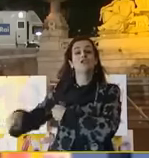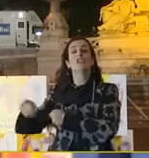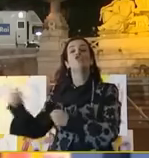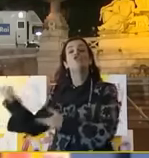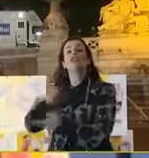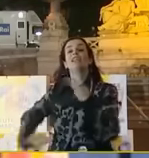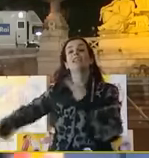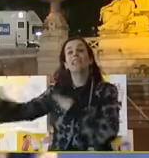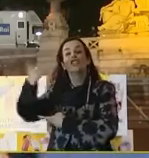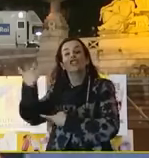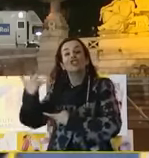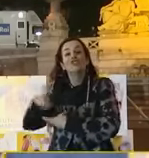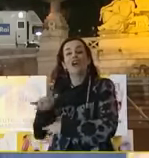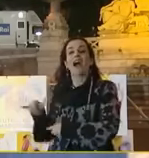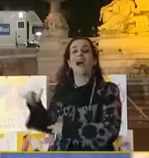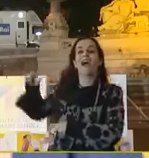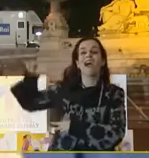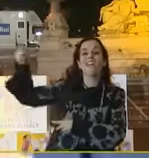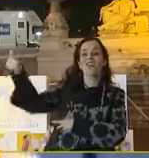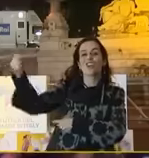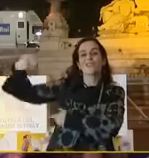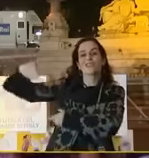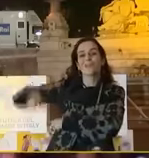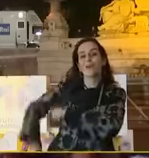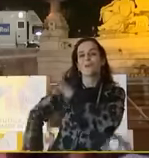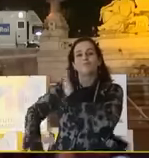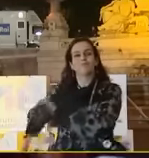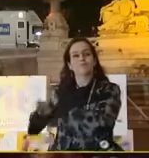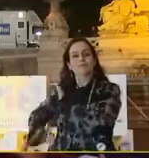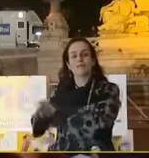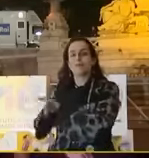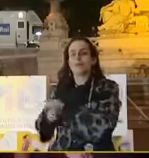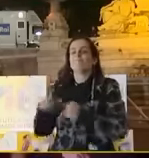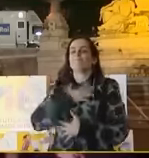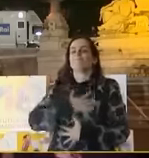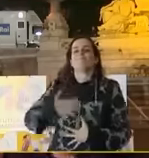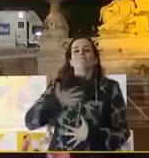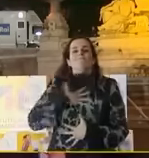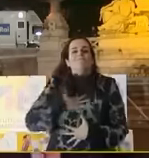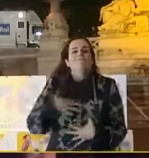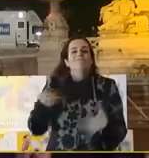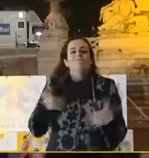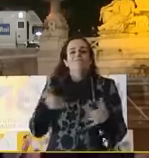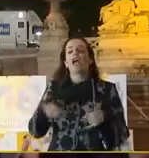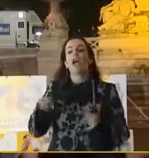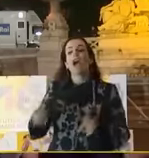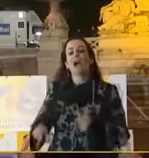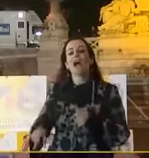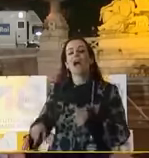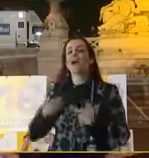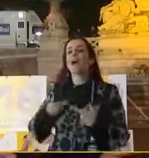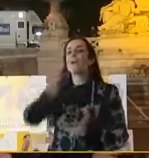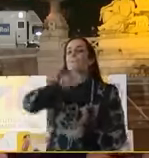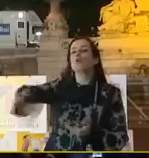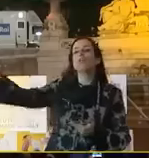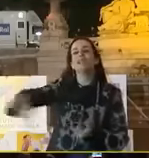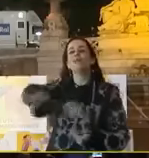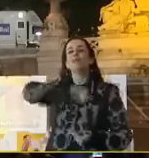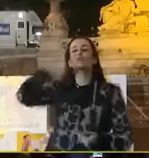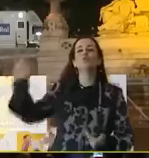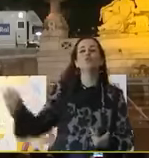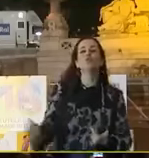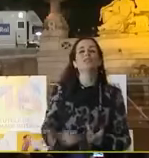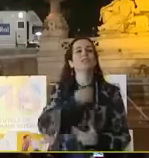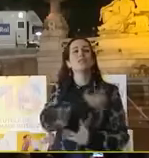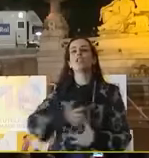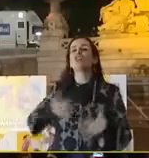paese. Mamma mia, che goduria! Gli aboliremo tutto, sarà una gioia fisica abolirgli i